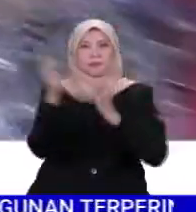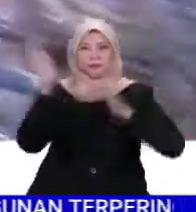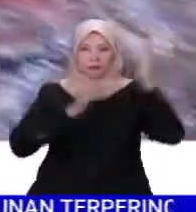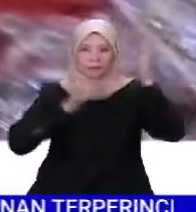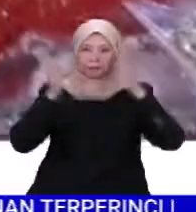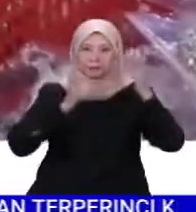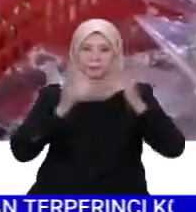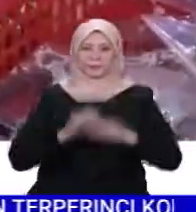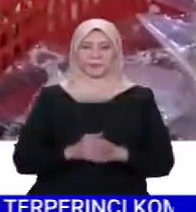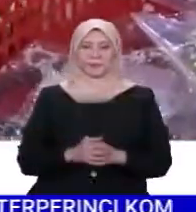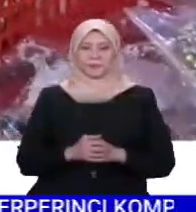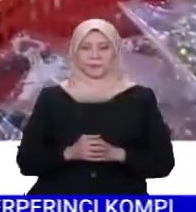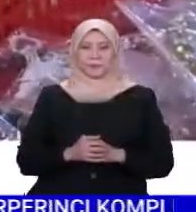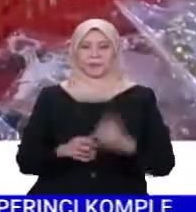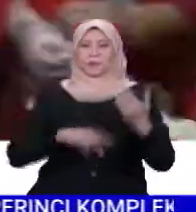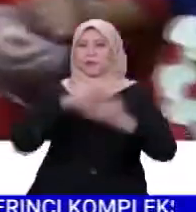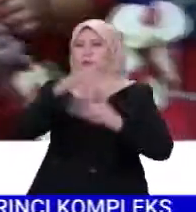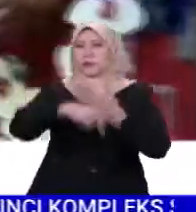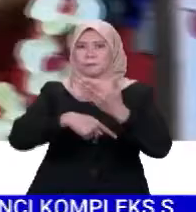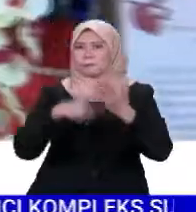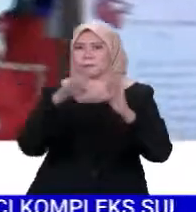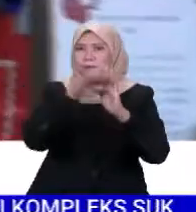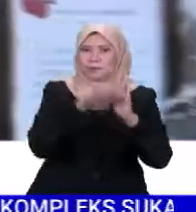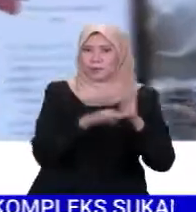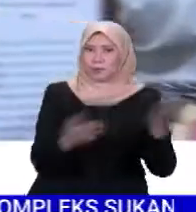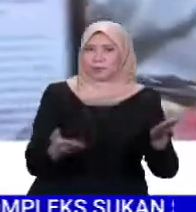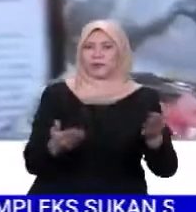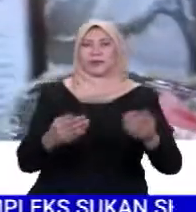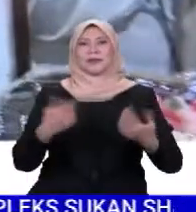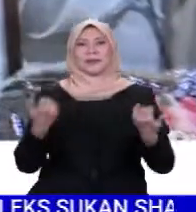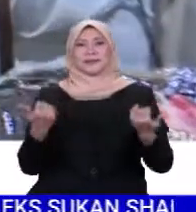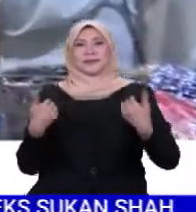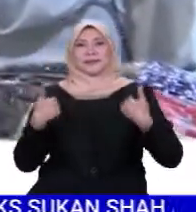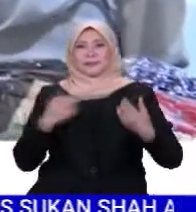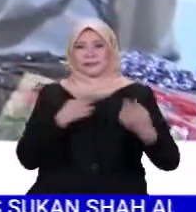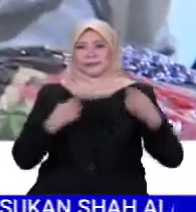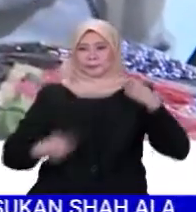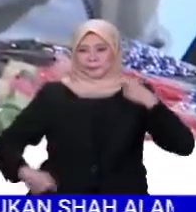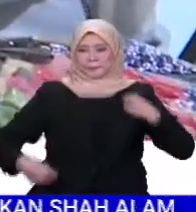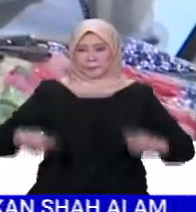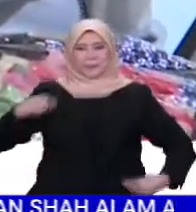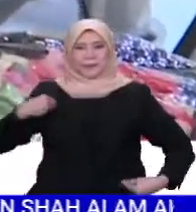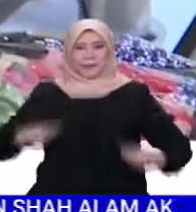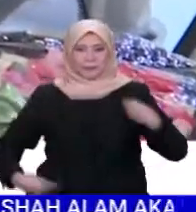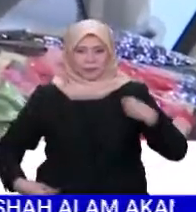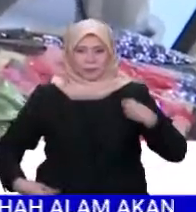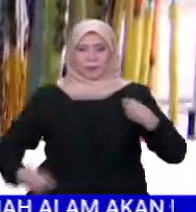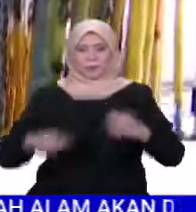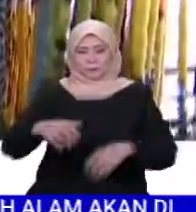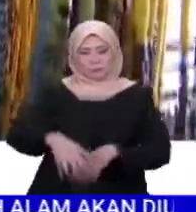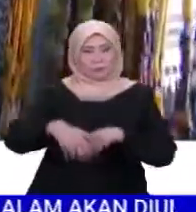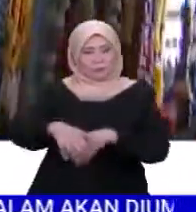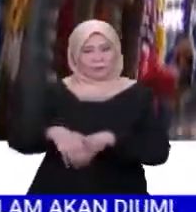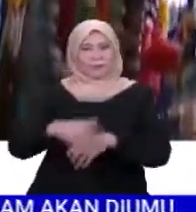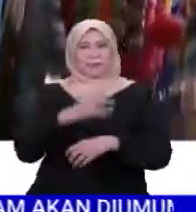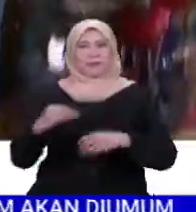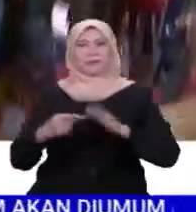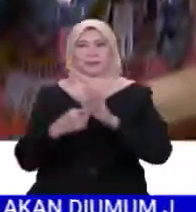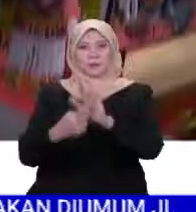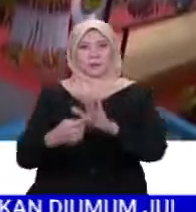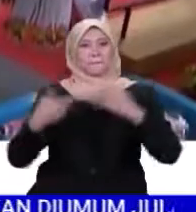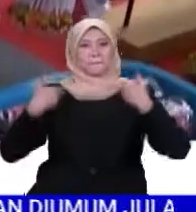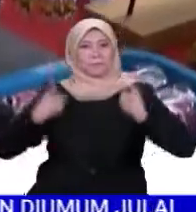Malaysia antara pengisian menarik ialah program Ratu pesta menuai di tabika perpaduan pertandingan memperagakan